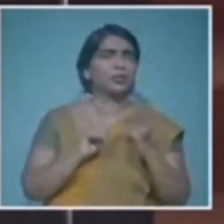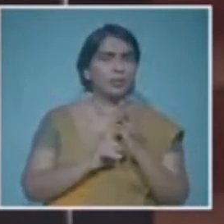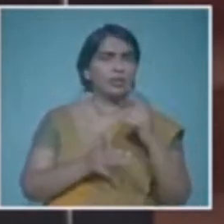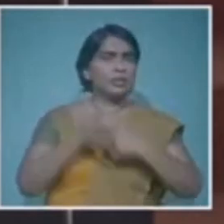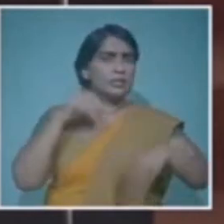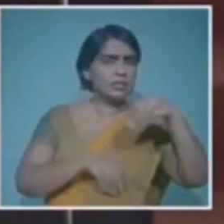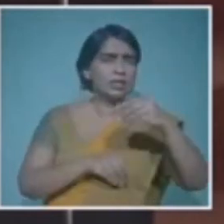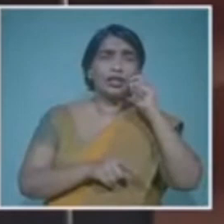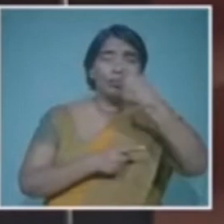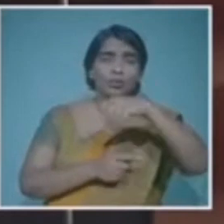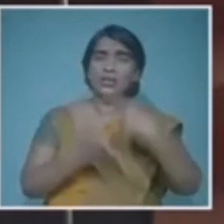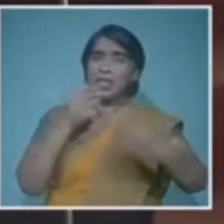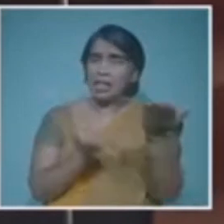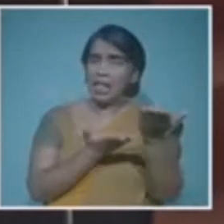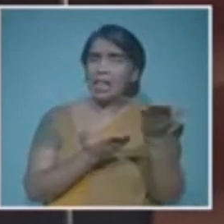ඡන්දයක් ඉල්ලනවා.